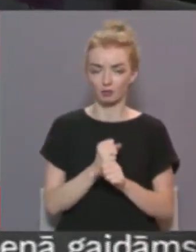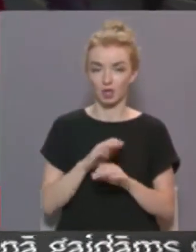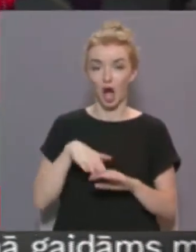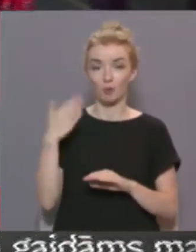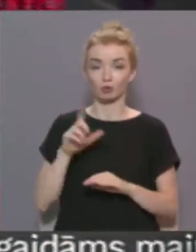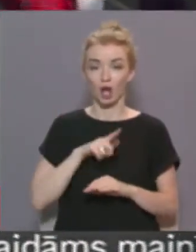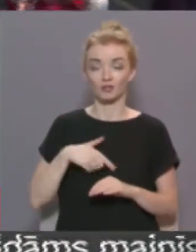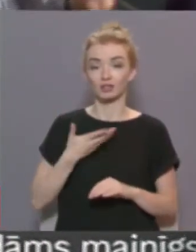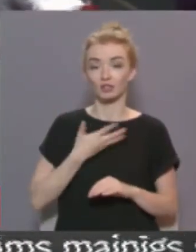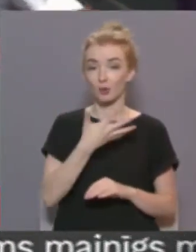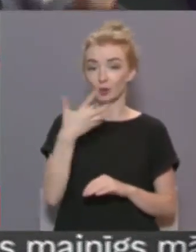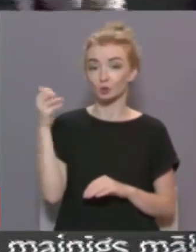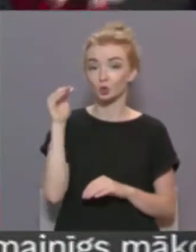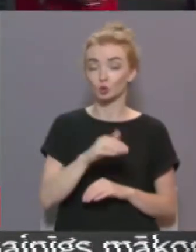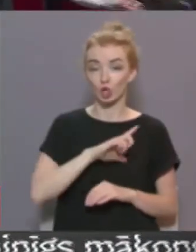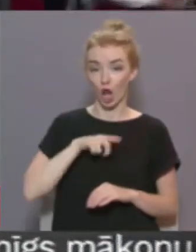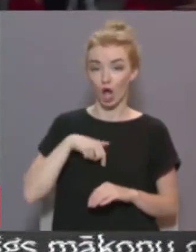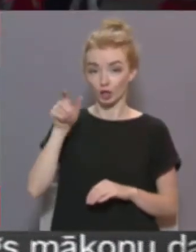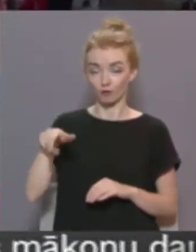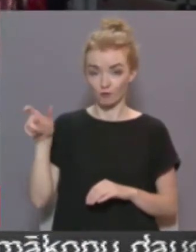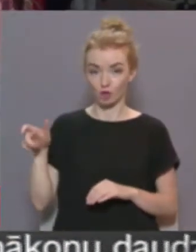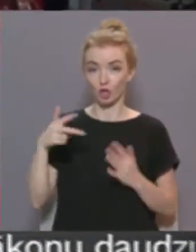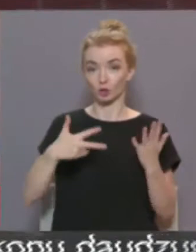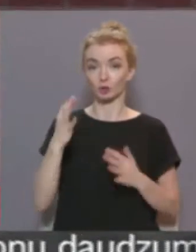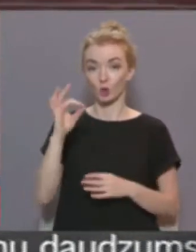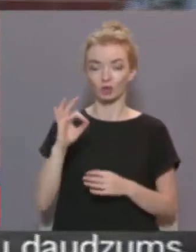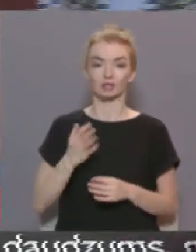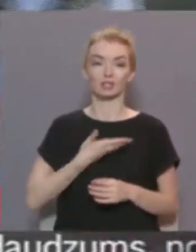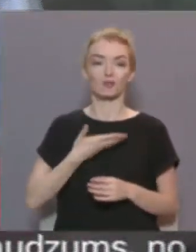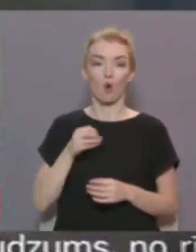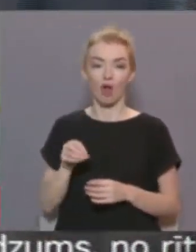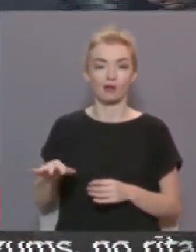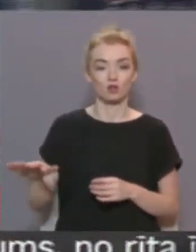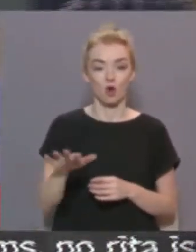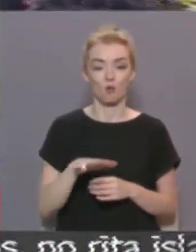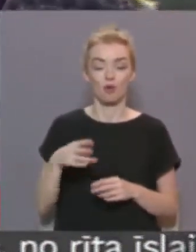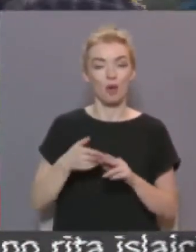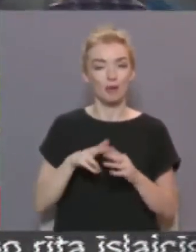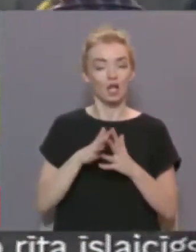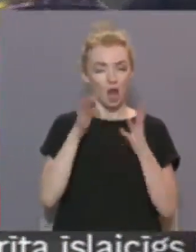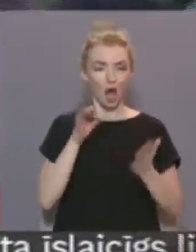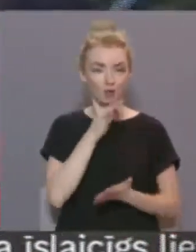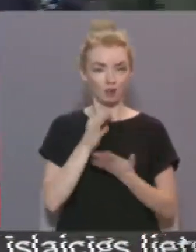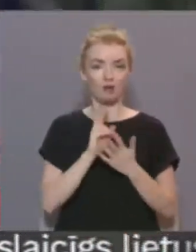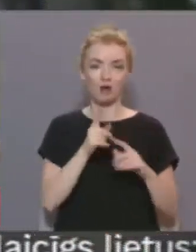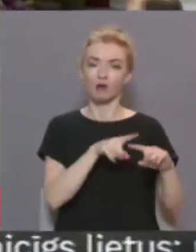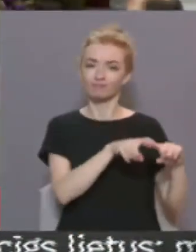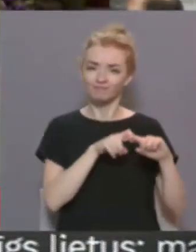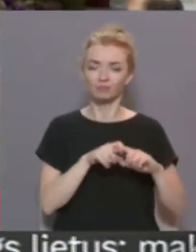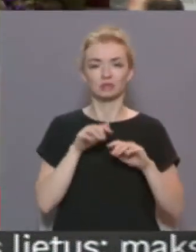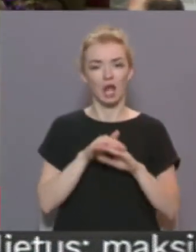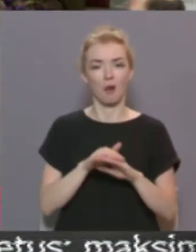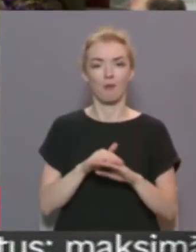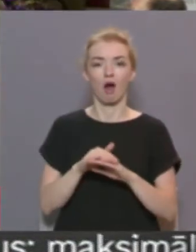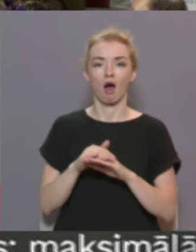pusmiljonam latviešu. 85% dzīvo tieši Eiropā. Tad ir liela atbildība, kā noturēt šos cilvēkus un saikni ar Latviju.